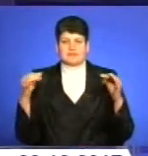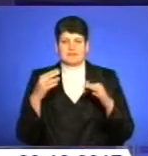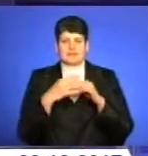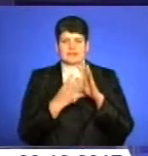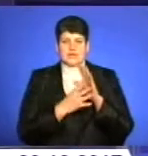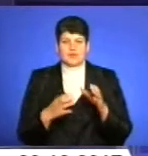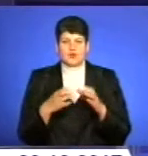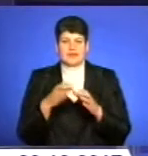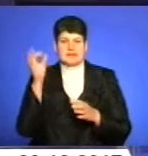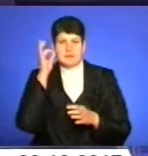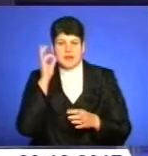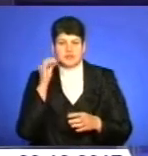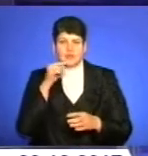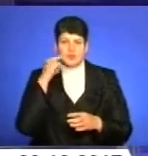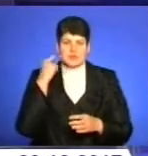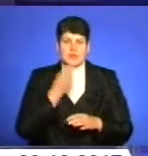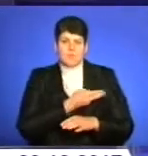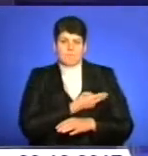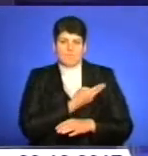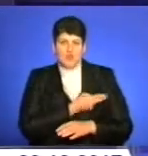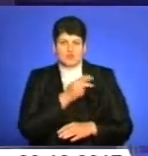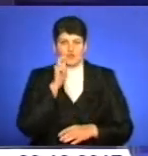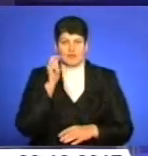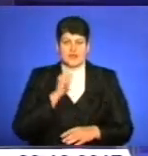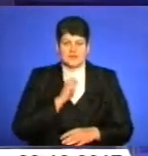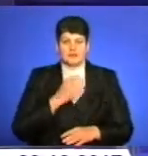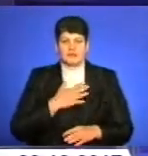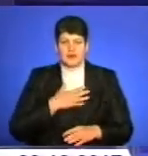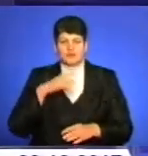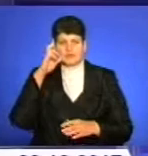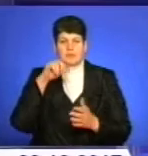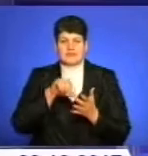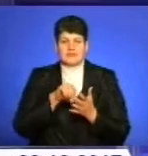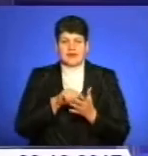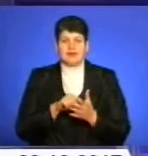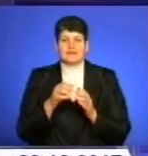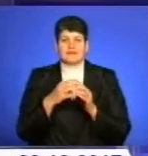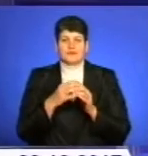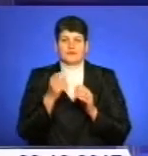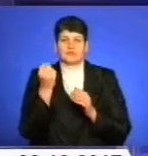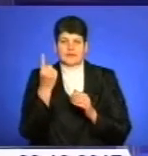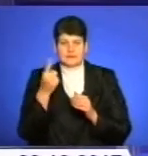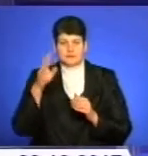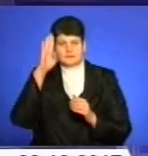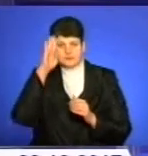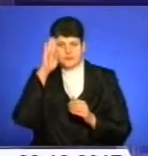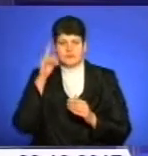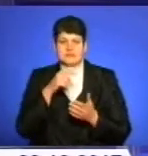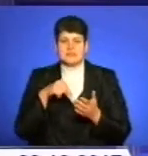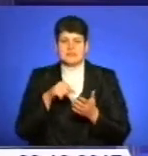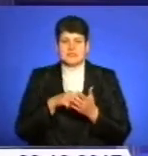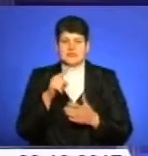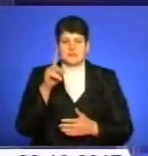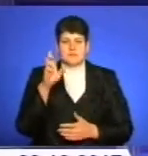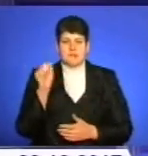з Німеччини, Росії, Польщі та України. Нашу державу представляли 11 юнаків з міста Збараж. За підсумками дводенного